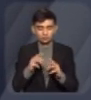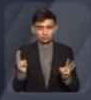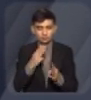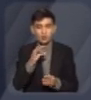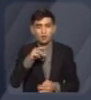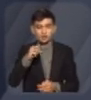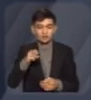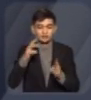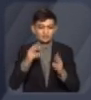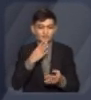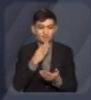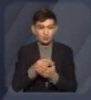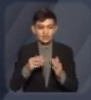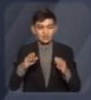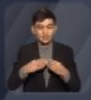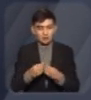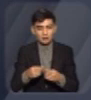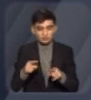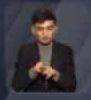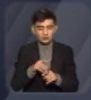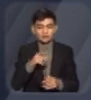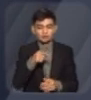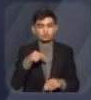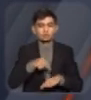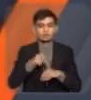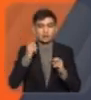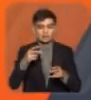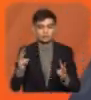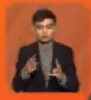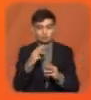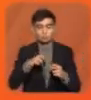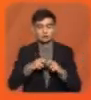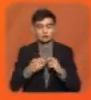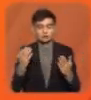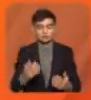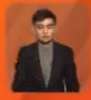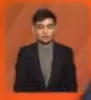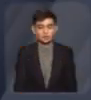семьей. Как они чувствуют себя? Что стало причиной возгорания?